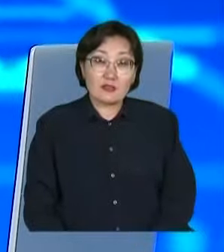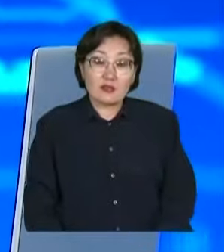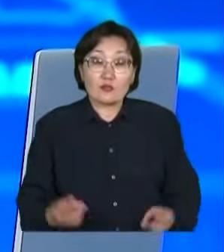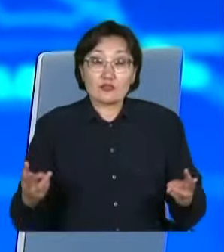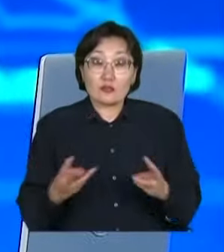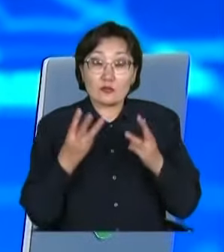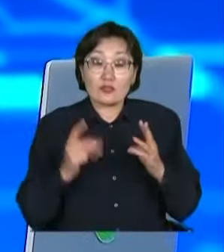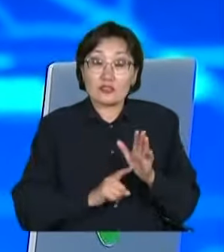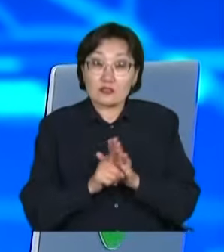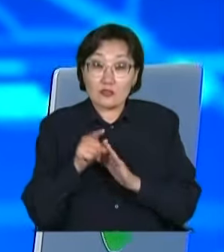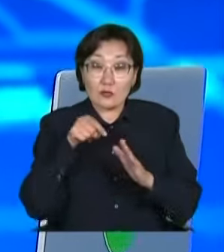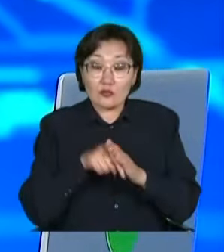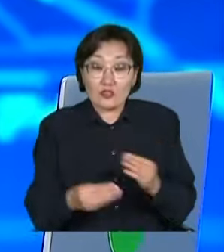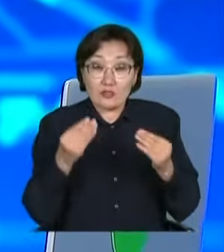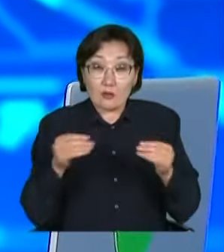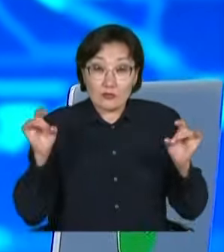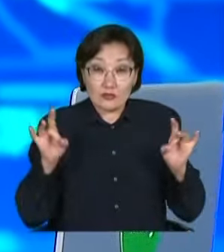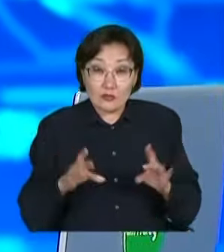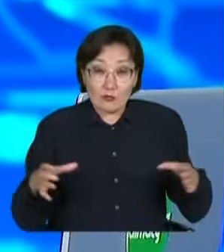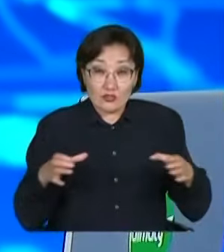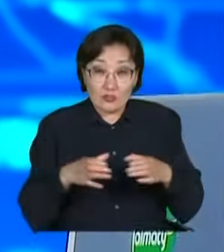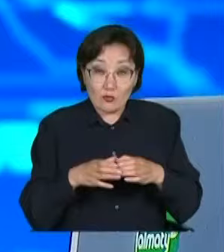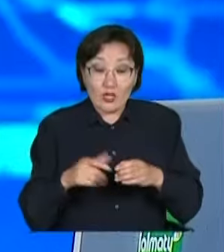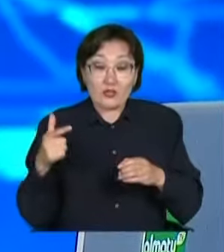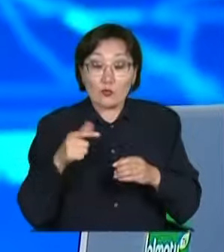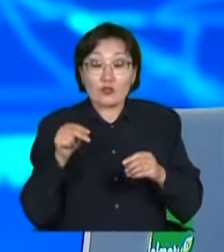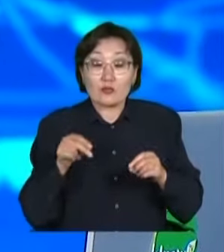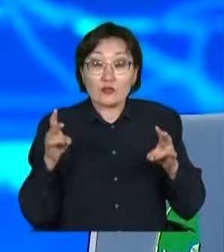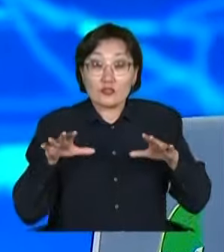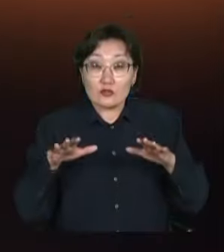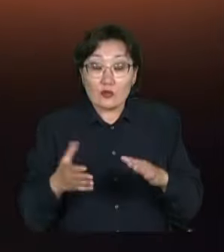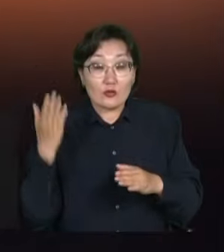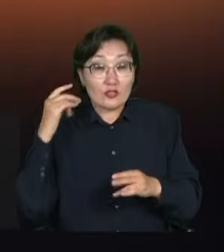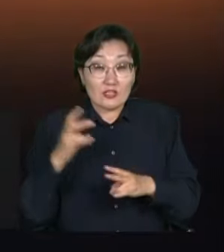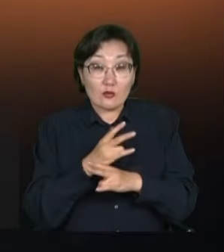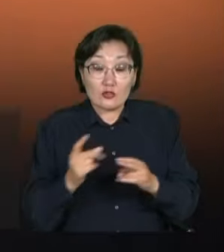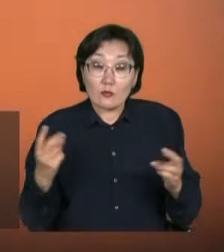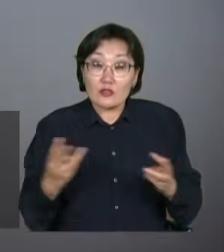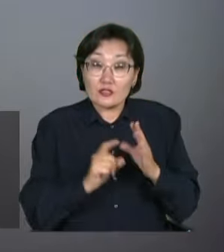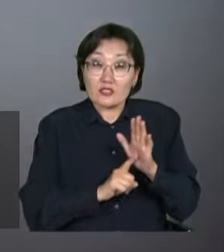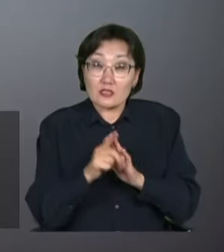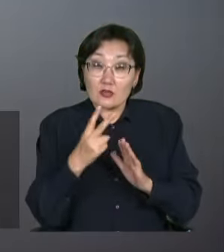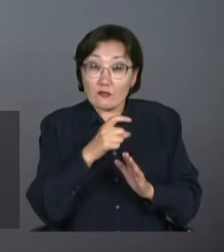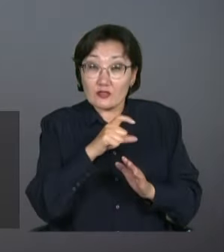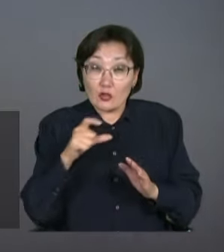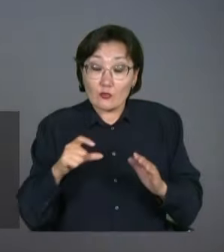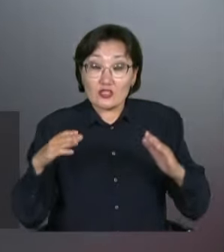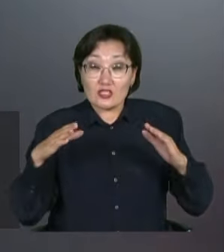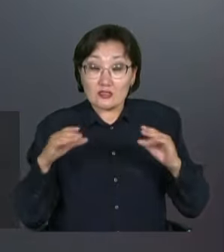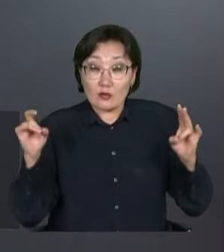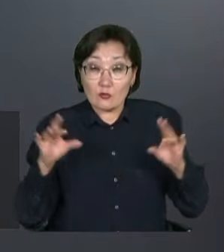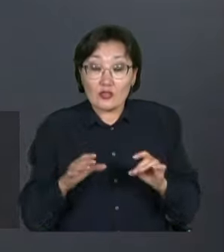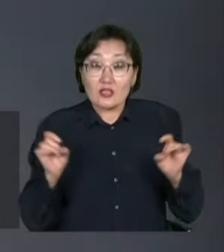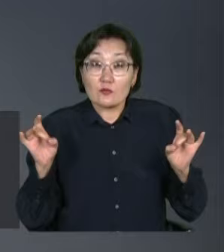Пожар произошел в одном из элитных ресторанных комплексов ЭТРАО. ЧП случилось накануне ночью. Возгорание началось на втором этаже здания.